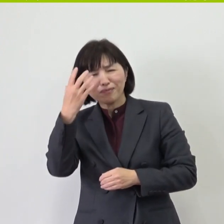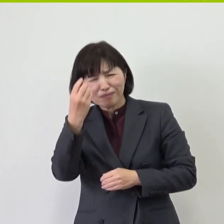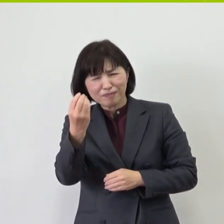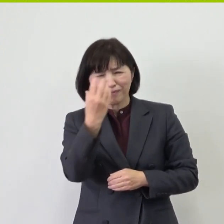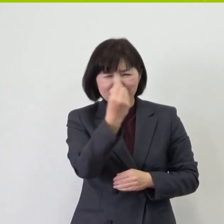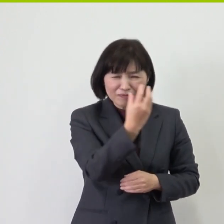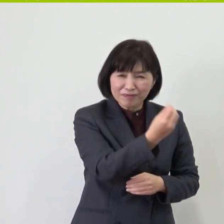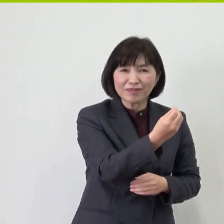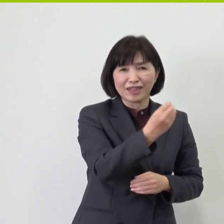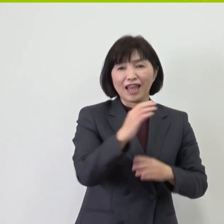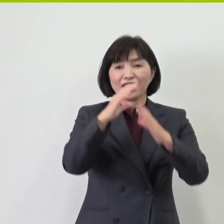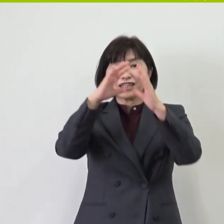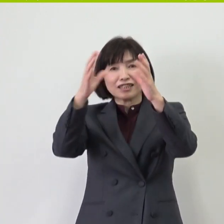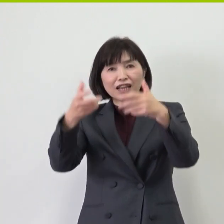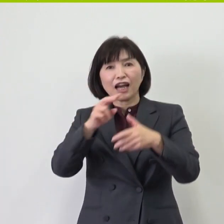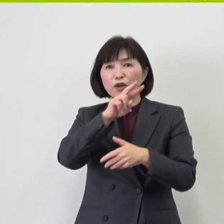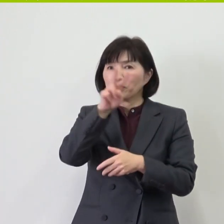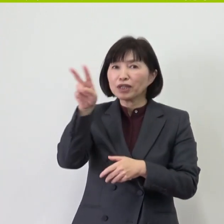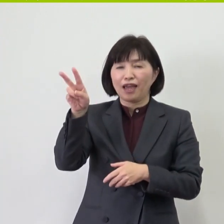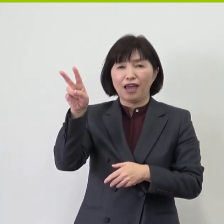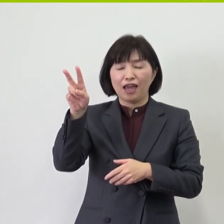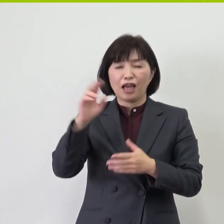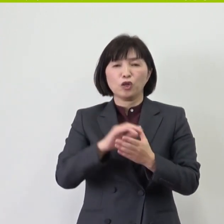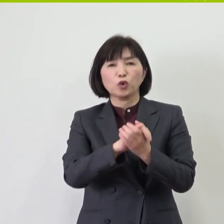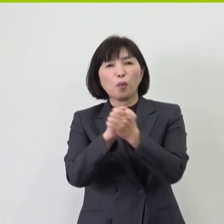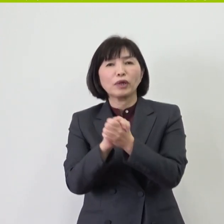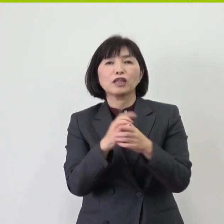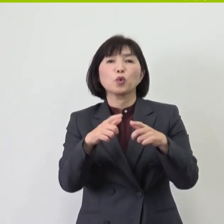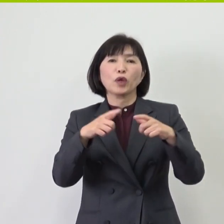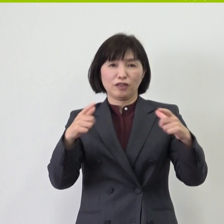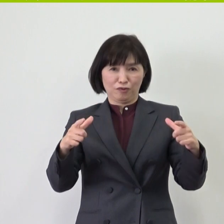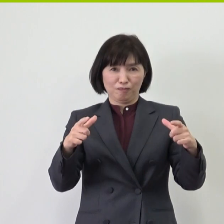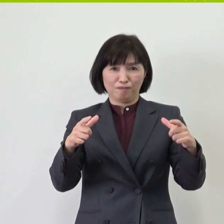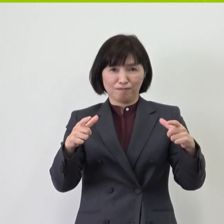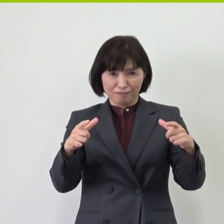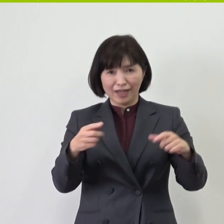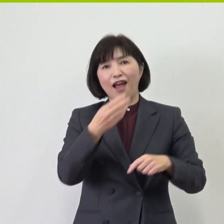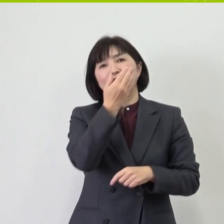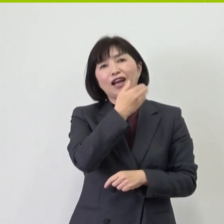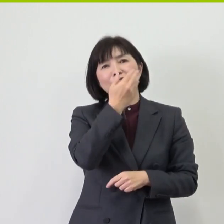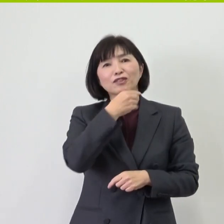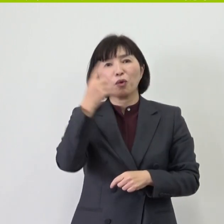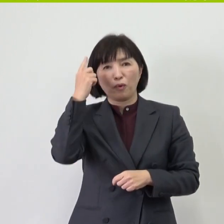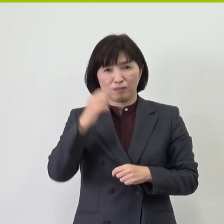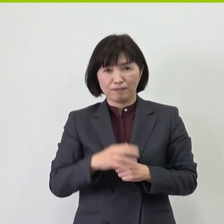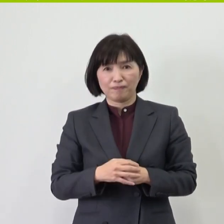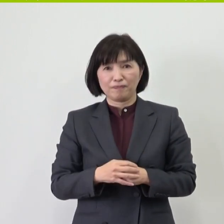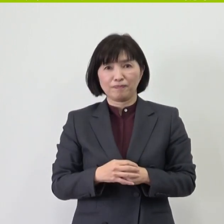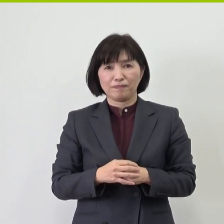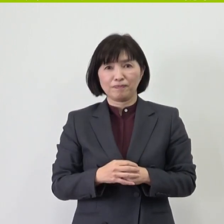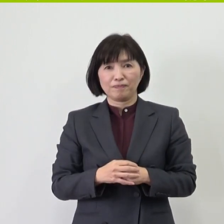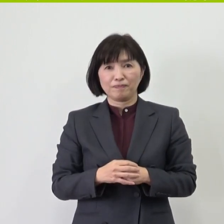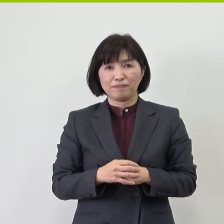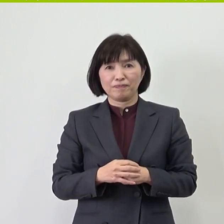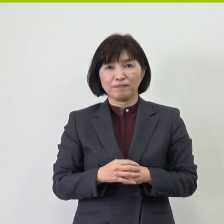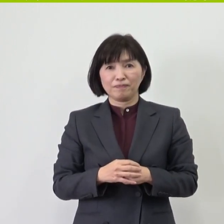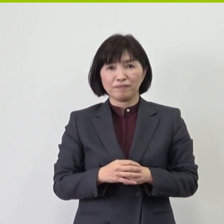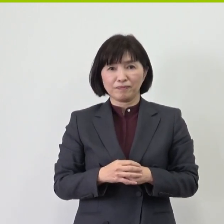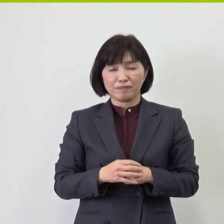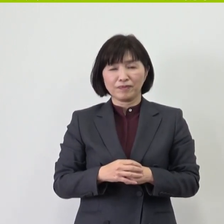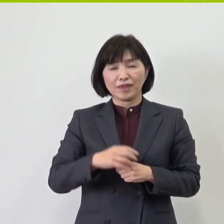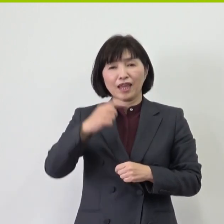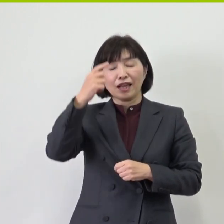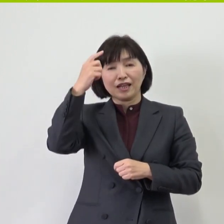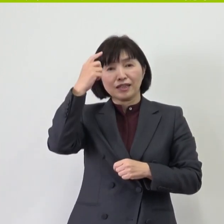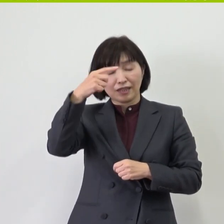って世界に目を向けて、そして友達を増やす、これが重要だと思ってます。したがって